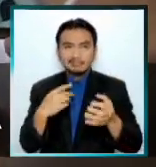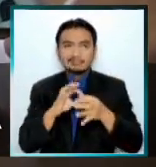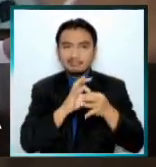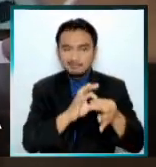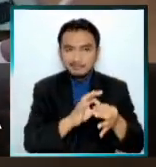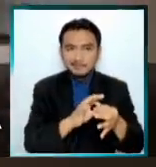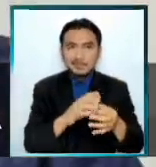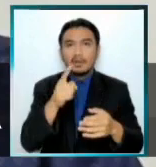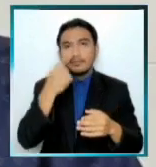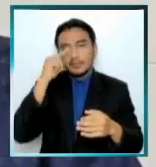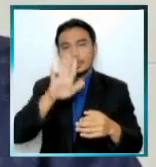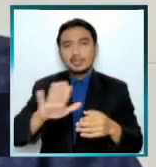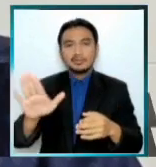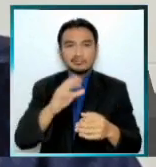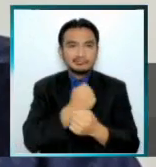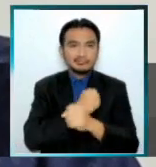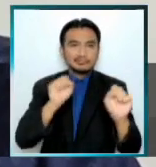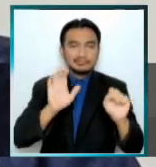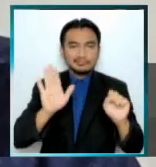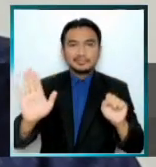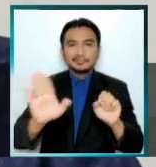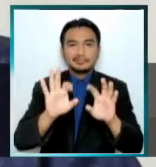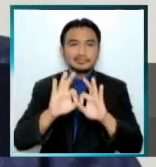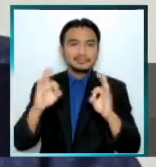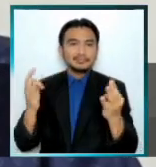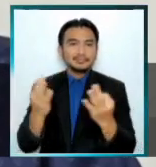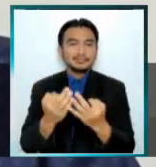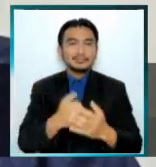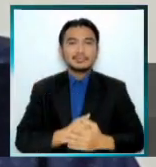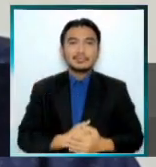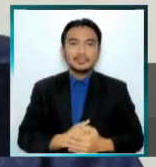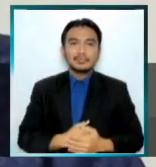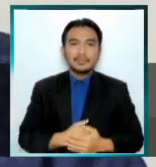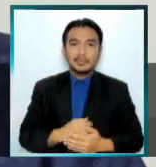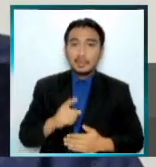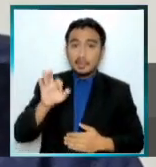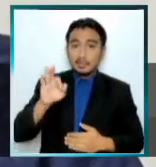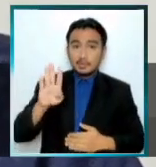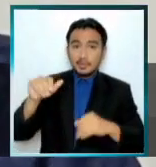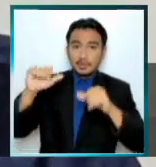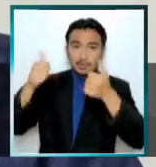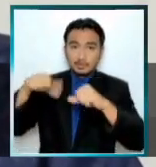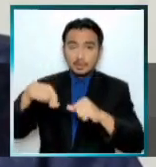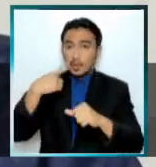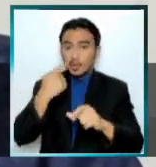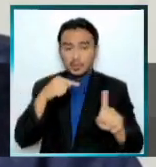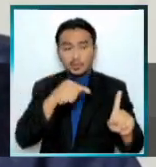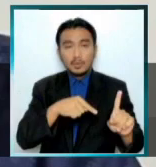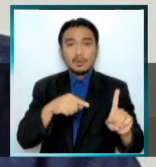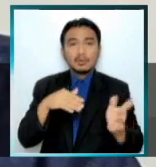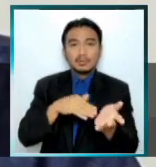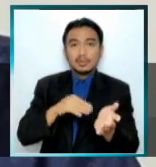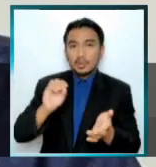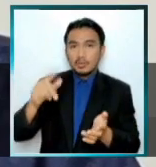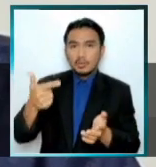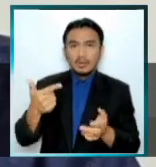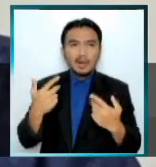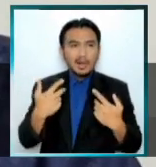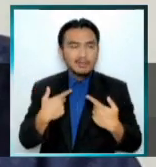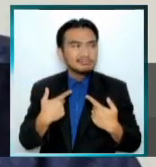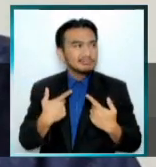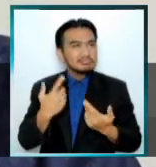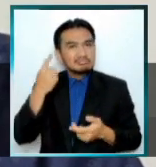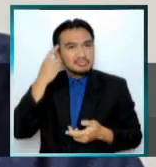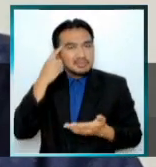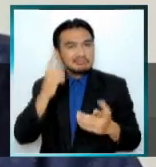ng inyong pamilya. Sa kanya namang Facebook post, sinabi ni Doc Willie Ong na sa tingin niya, ibang estilo ng pangangampanya